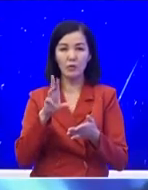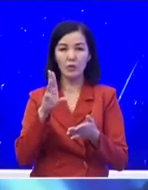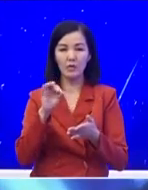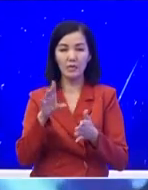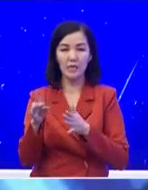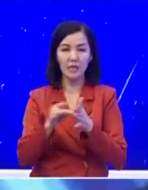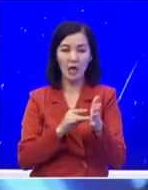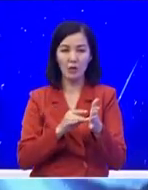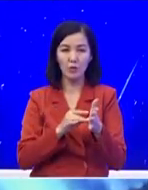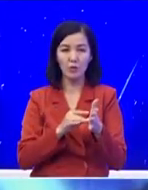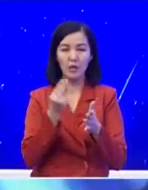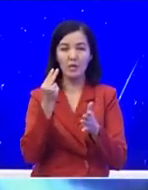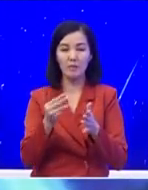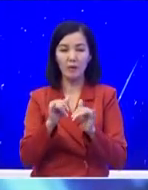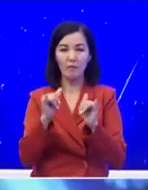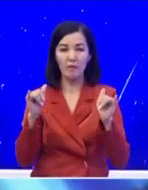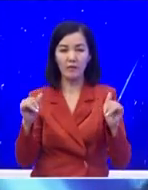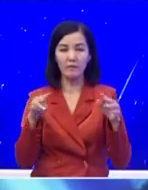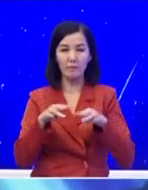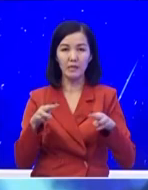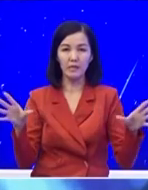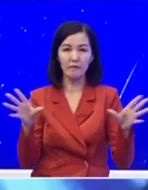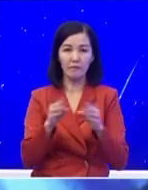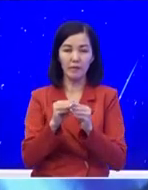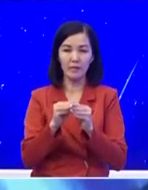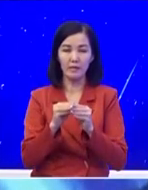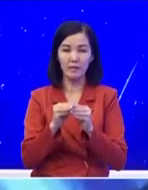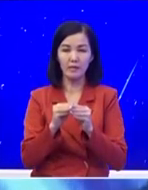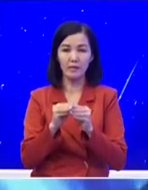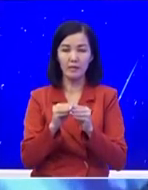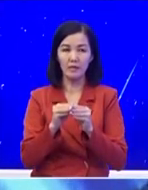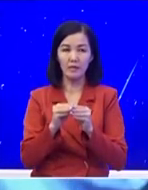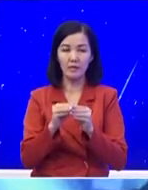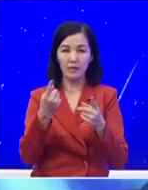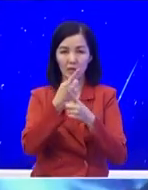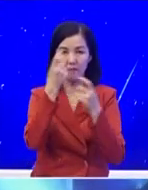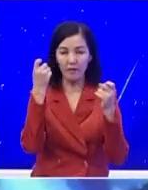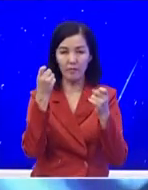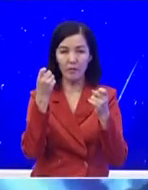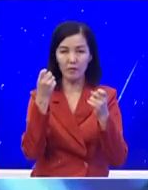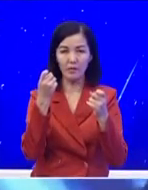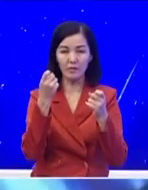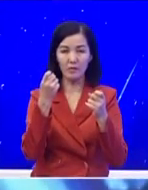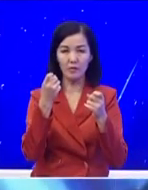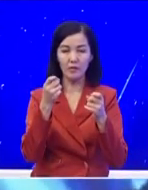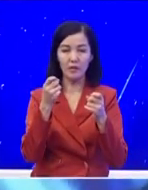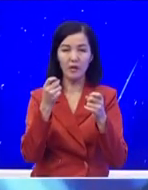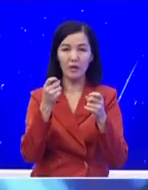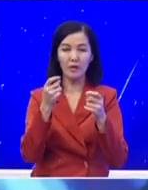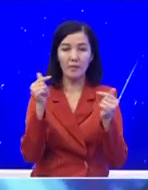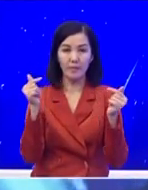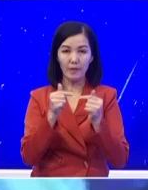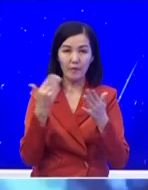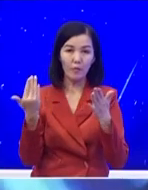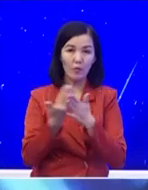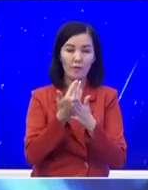с Министерством цифрового развития приведем в соответствие информационной системы и протестируем в соответствии с новыми